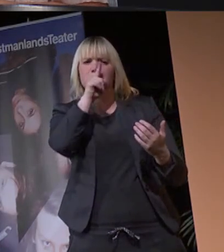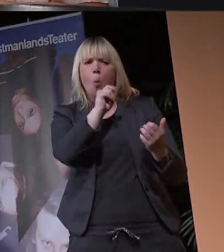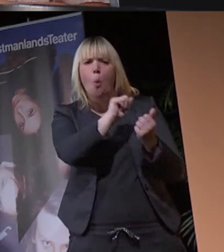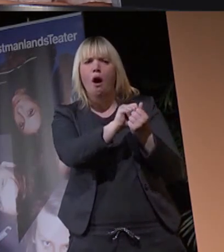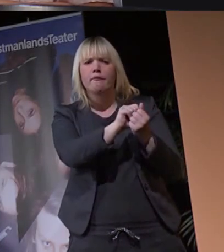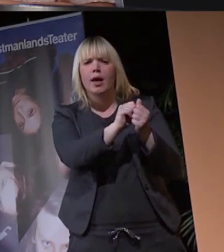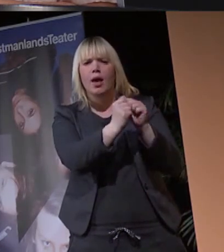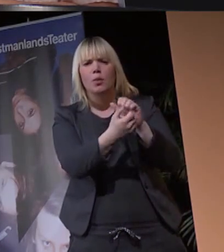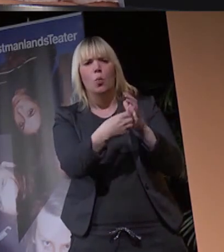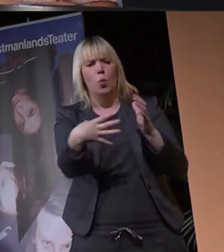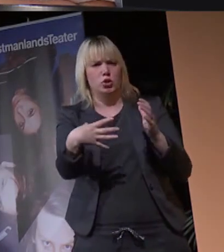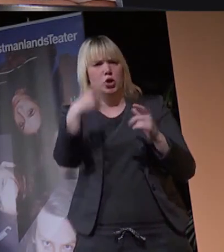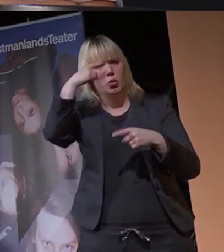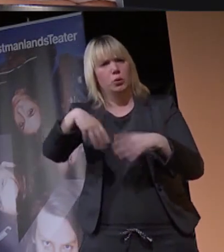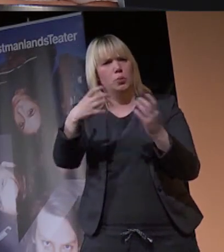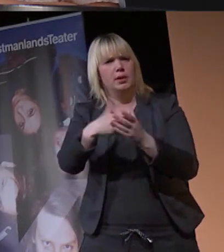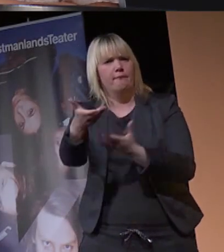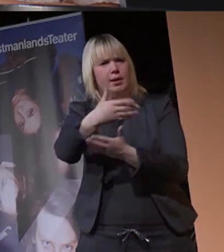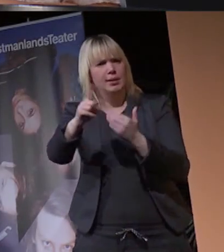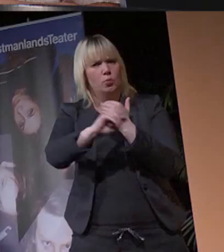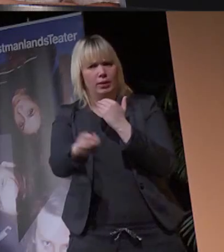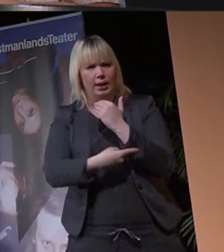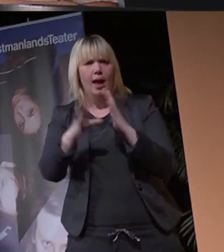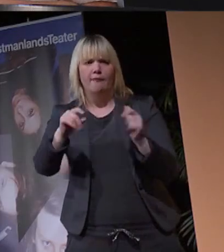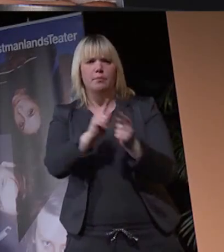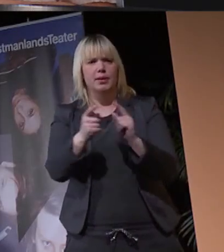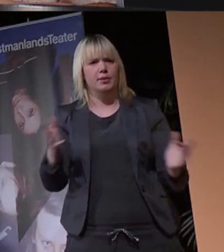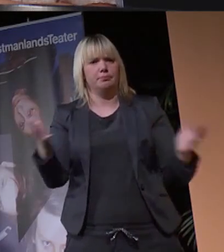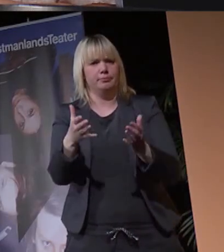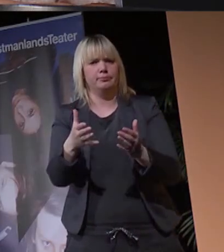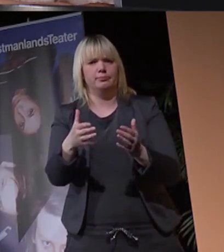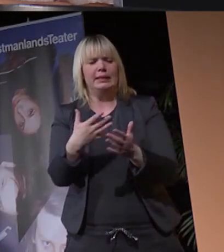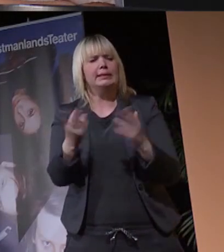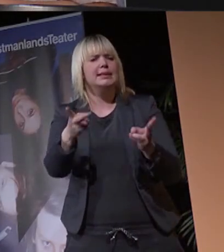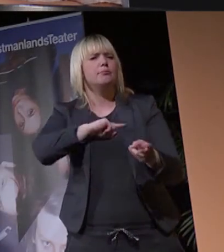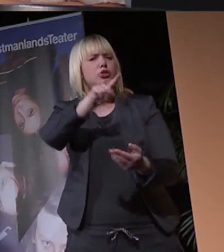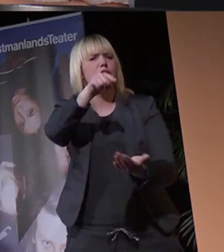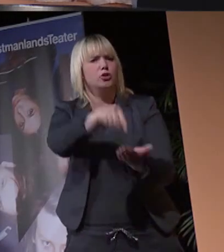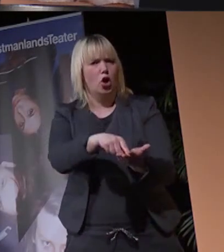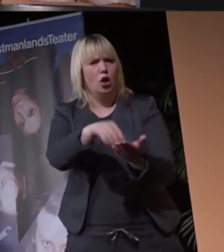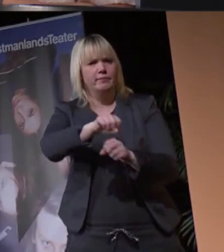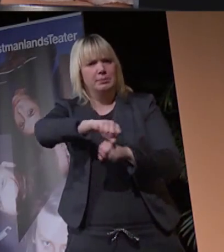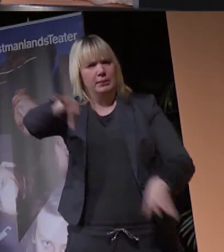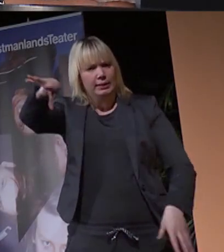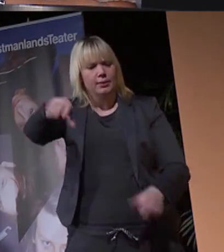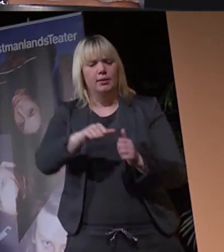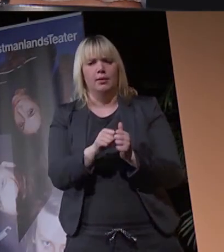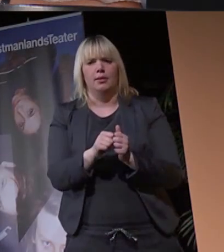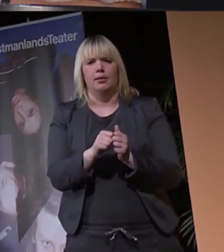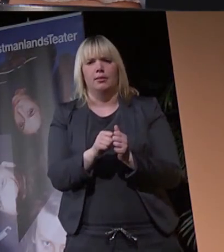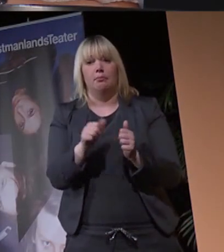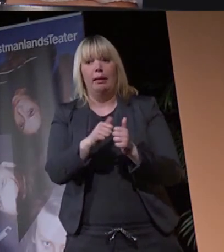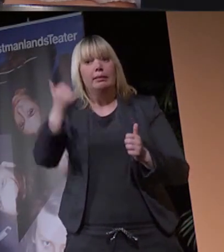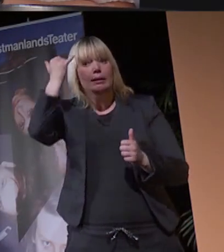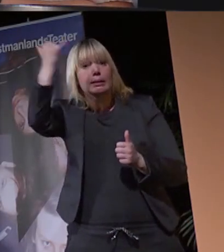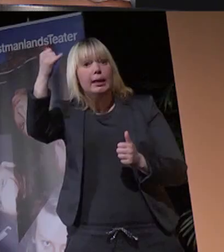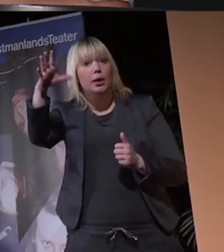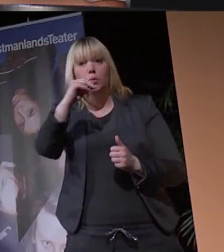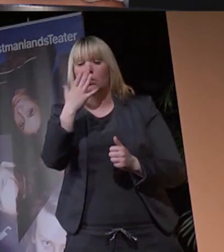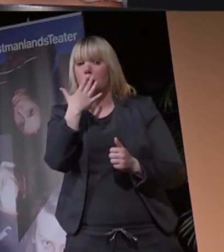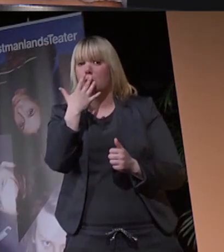med kultursamverkansmodellen vad gäller decentralisering. Men innehållsmässigt och idémässigt så är det ju fortfarande så att vi pratar om